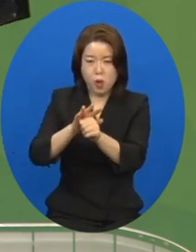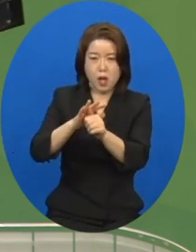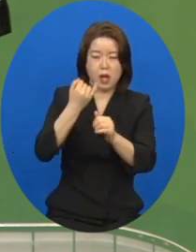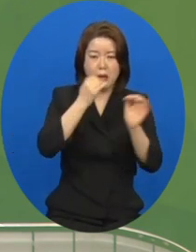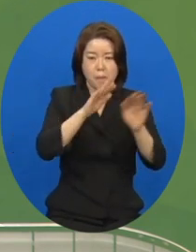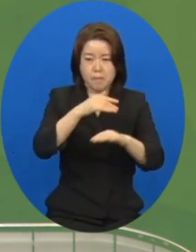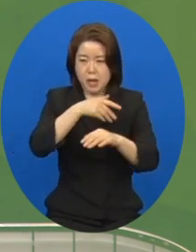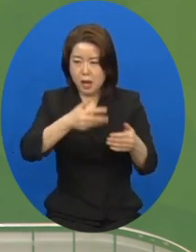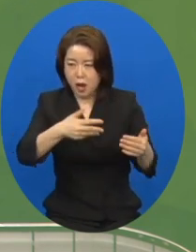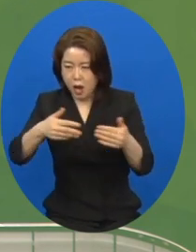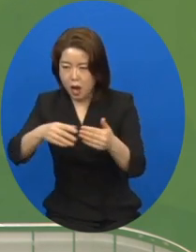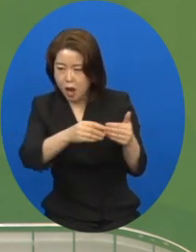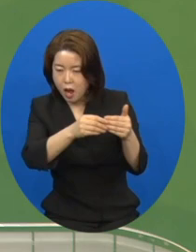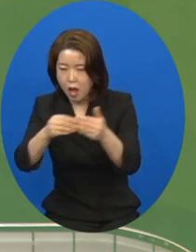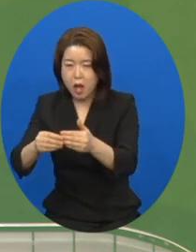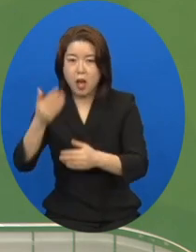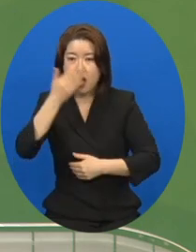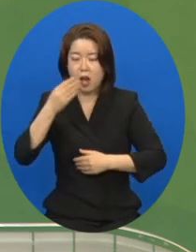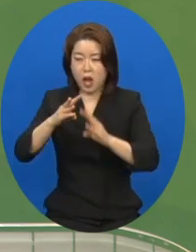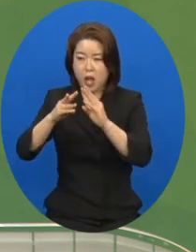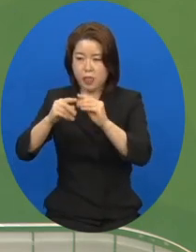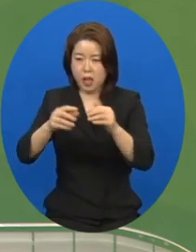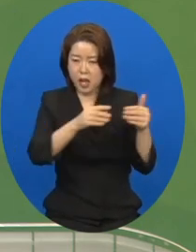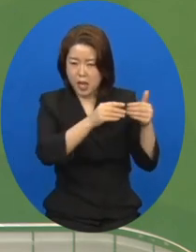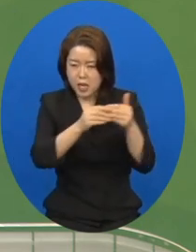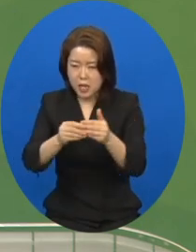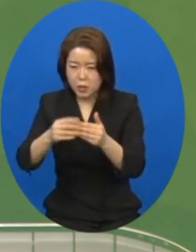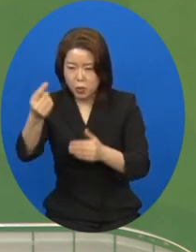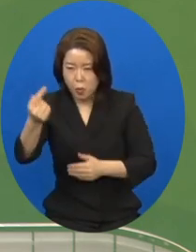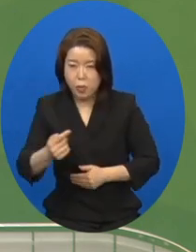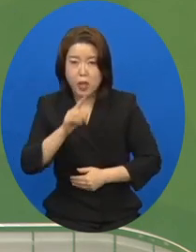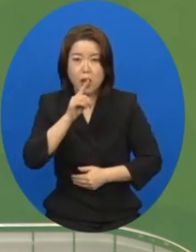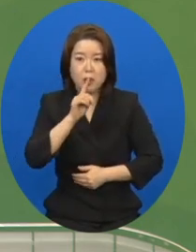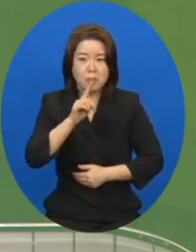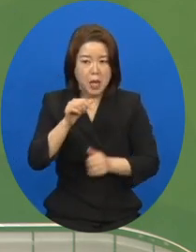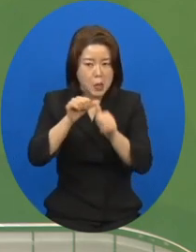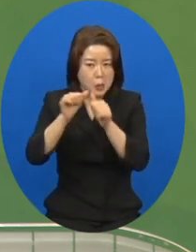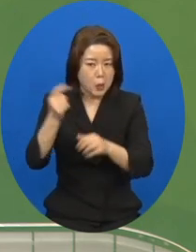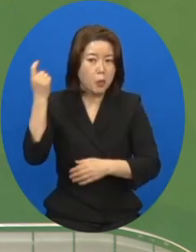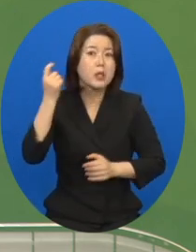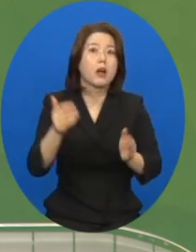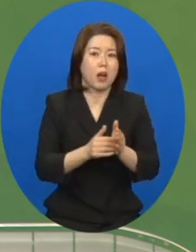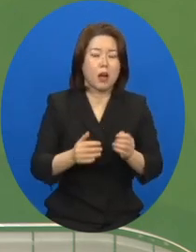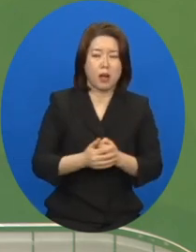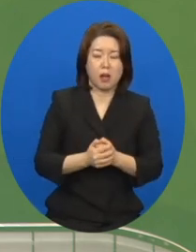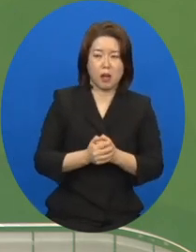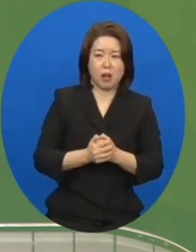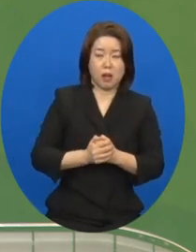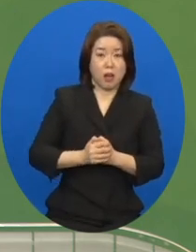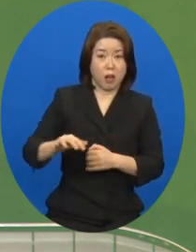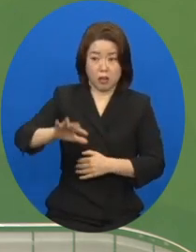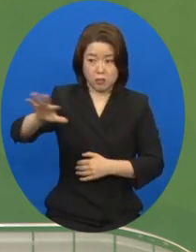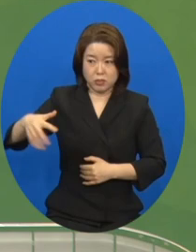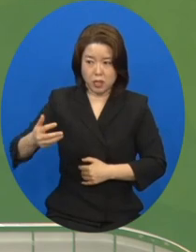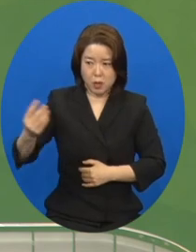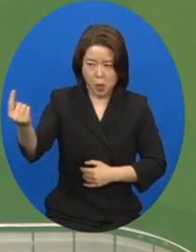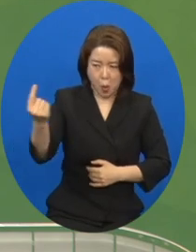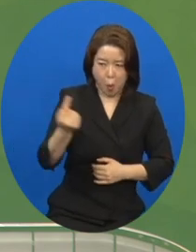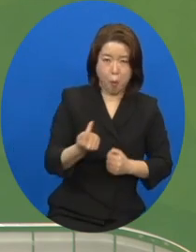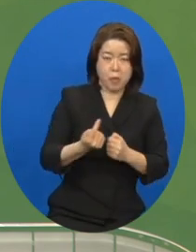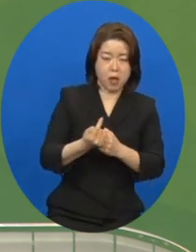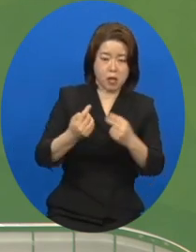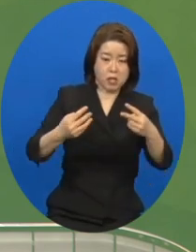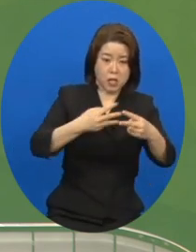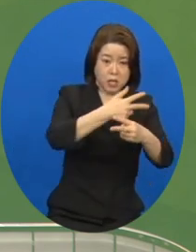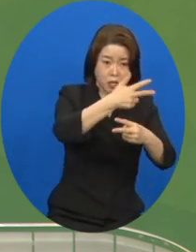가나안 땅까지 이끌어 오신다는 소문을 듣고 있었어요. 이제 그들이 넘어오면 여리고성도 가나안 땅도